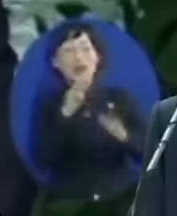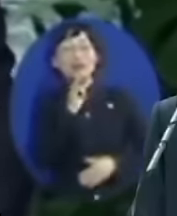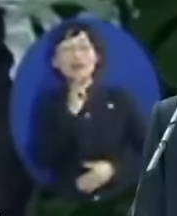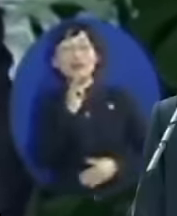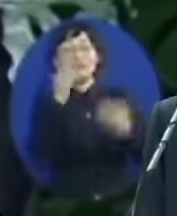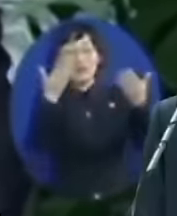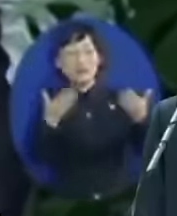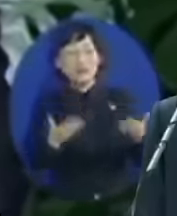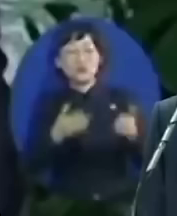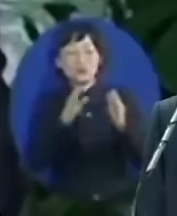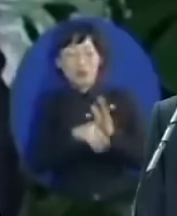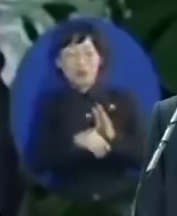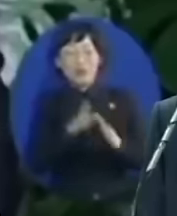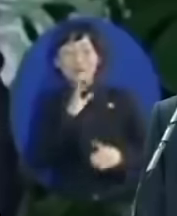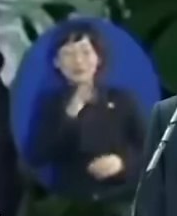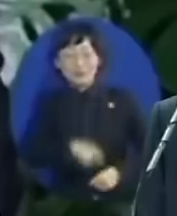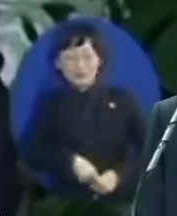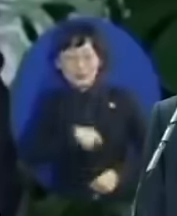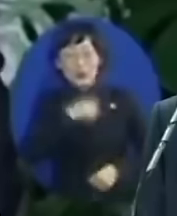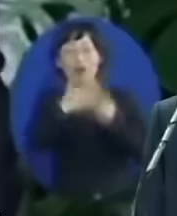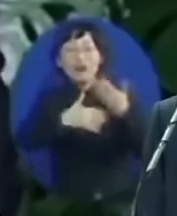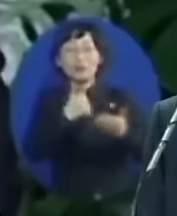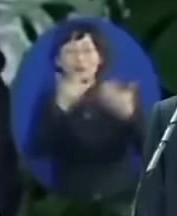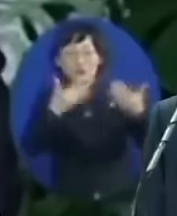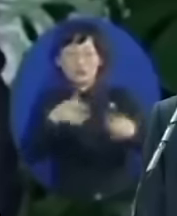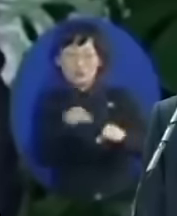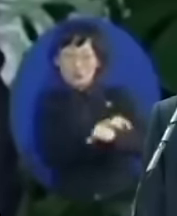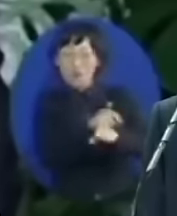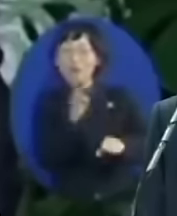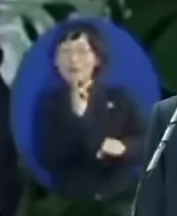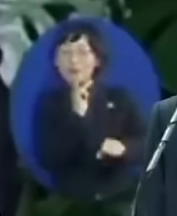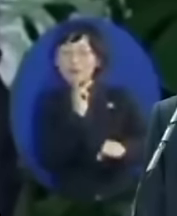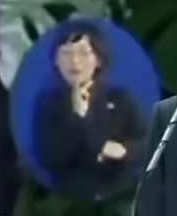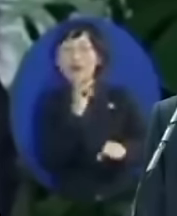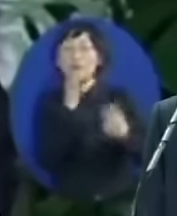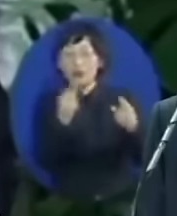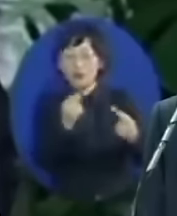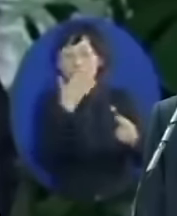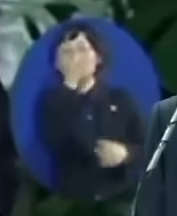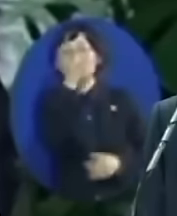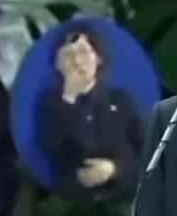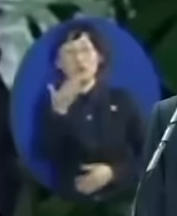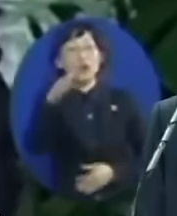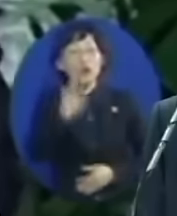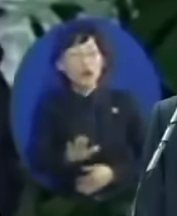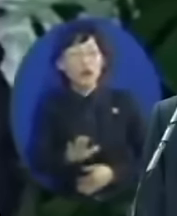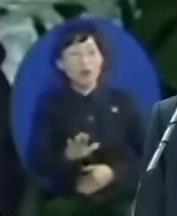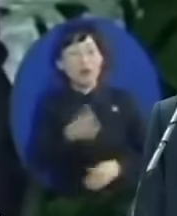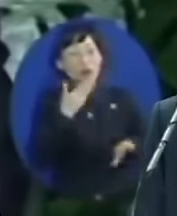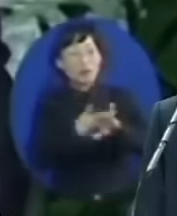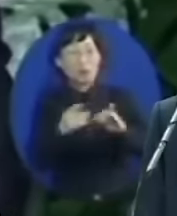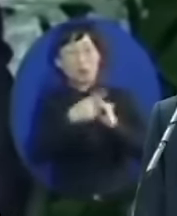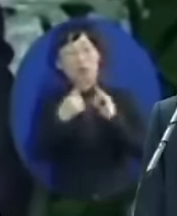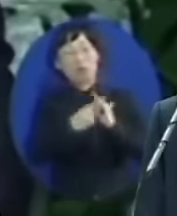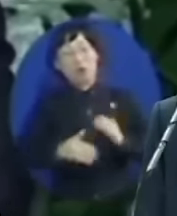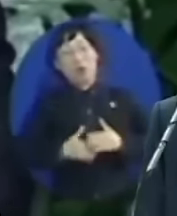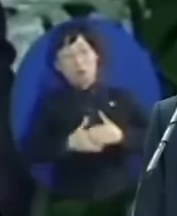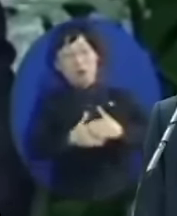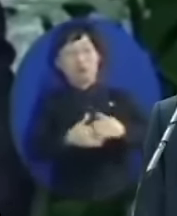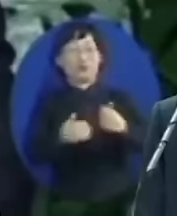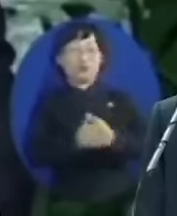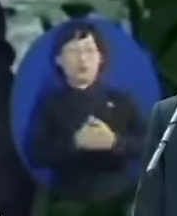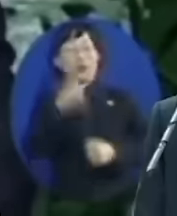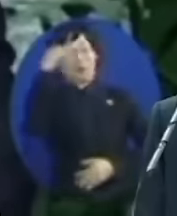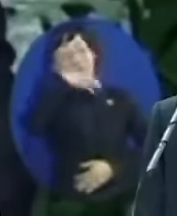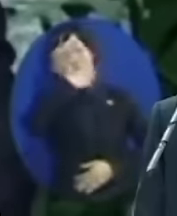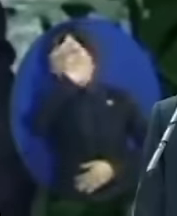때 진실로 하나님이 주신 특별 계시로 받아들일 수 있습니다. 그러지 않고 밥을 많이 먹고 배가 불러서 혼몽다에 꿈꾸는 것은